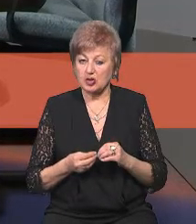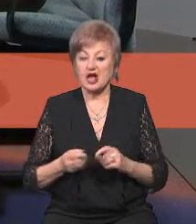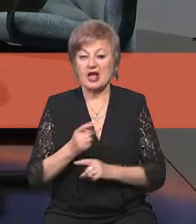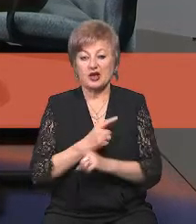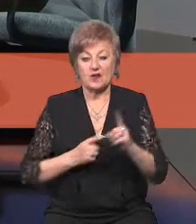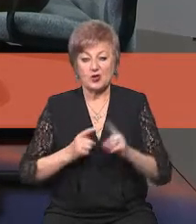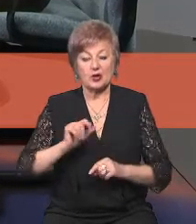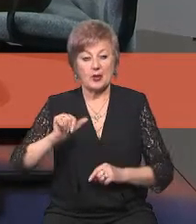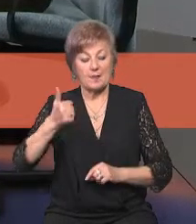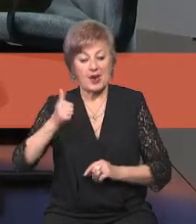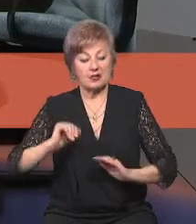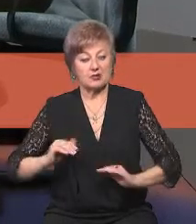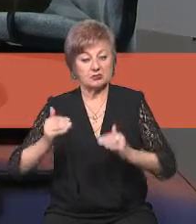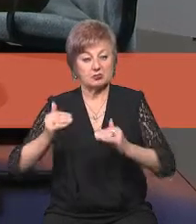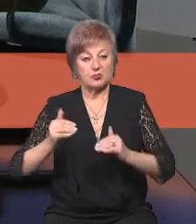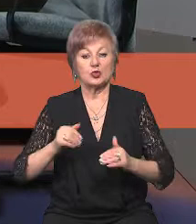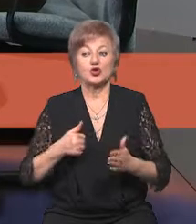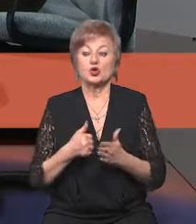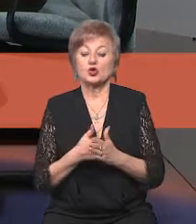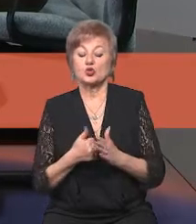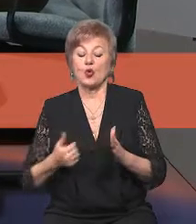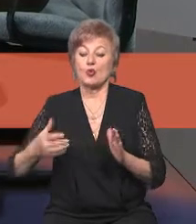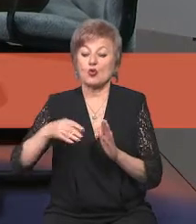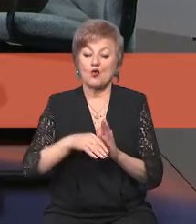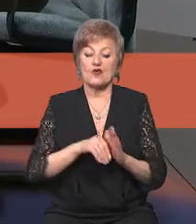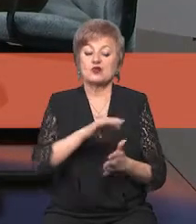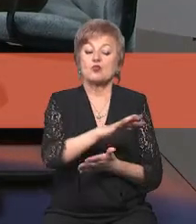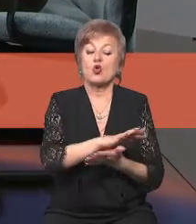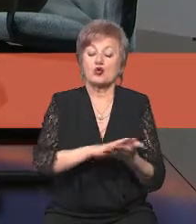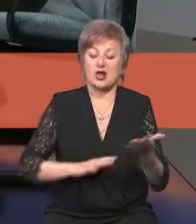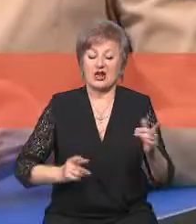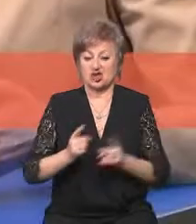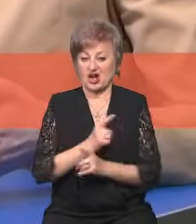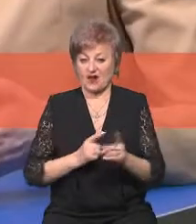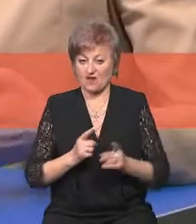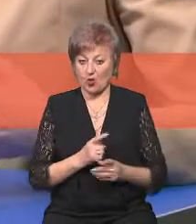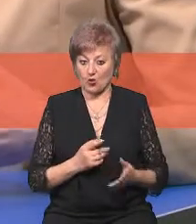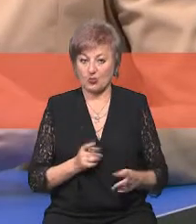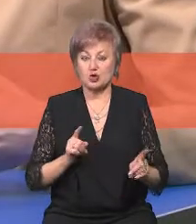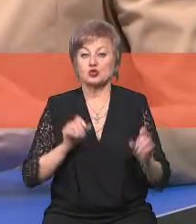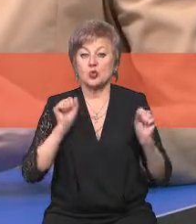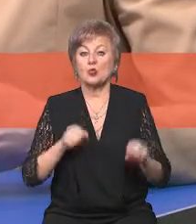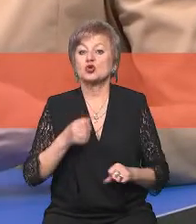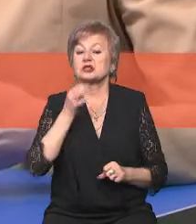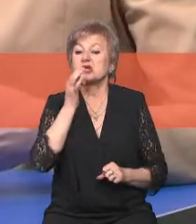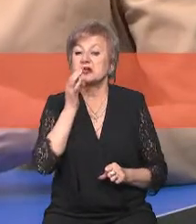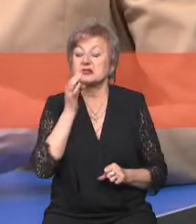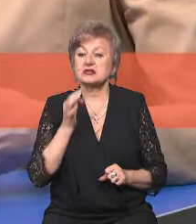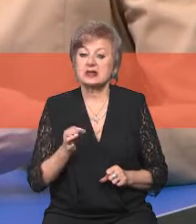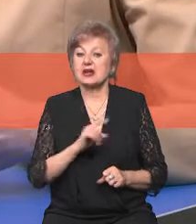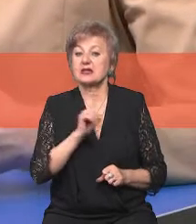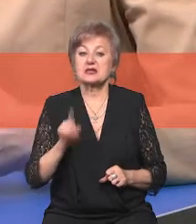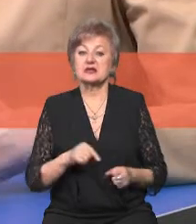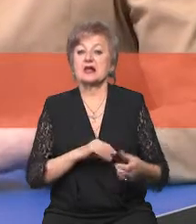реформування первинної ланки і щодо впровадження подальшої реформи. От що можна сказати за